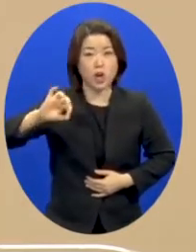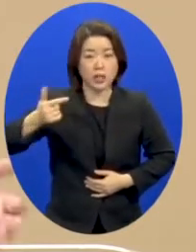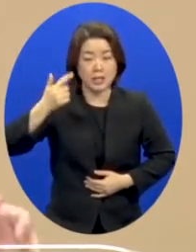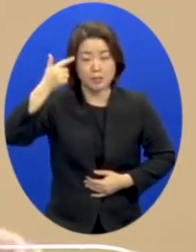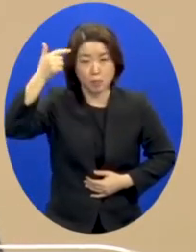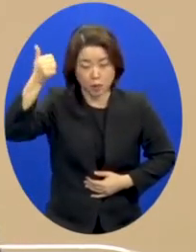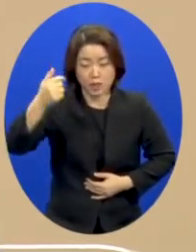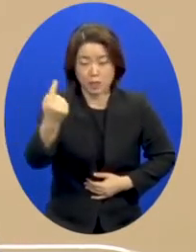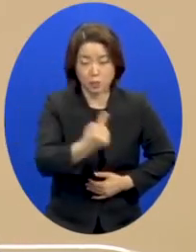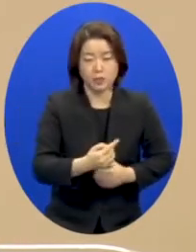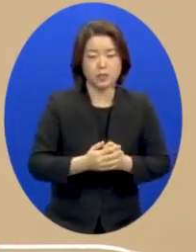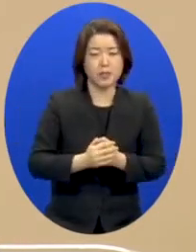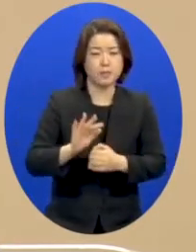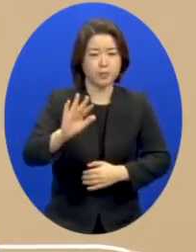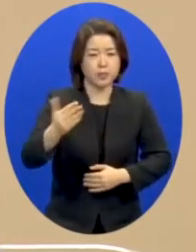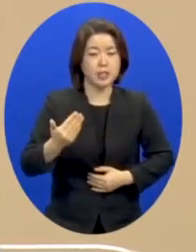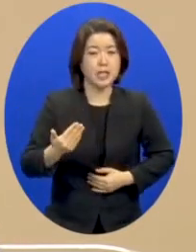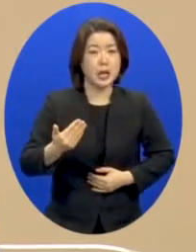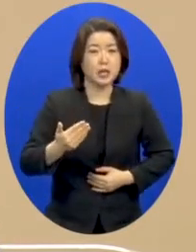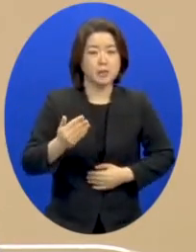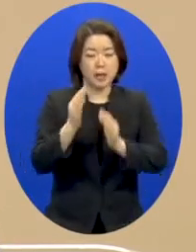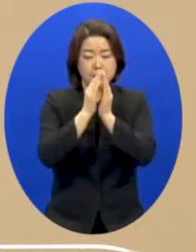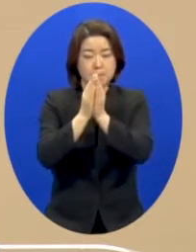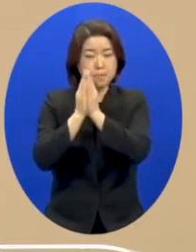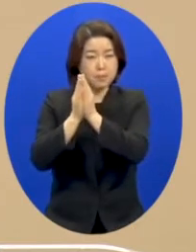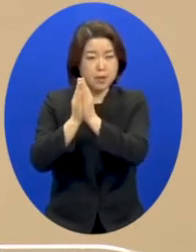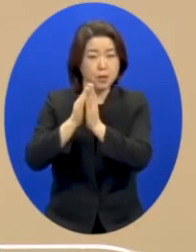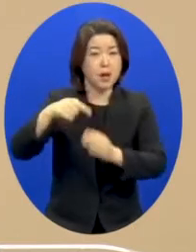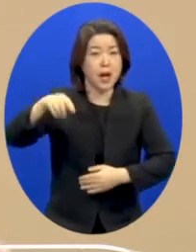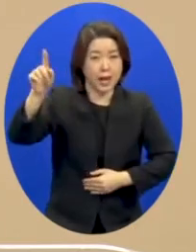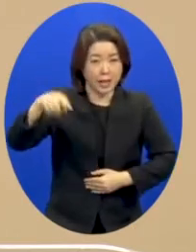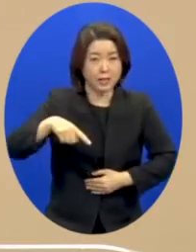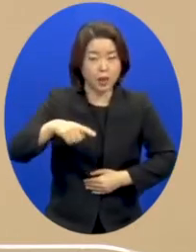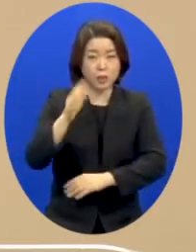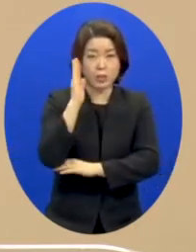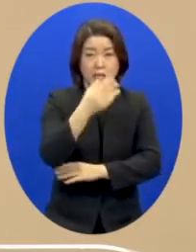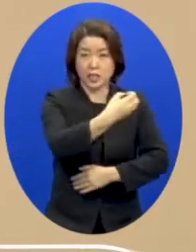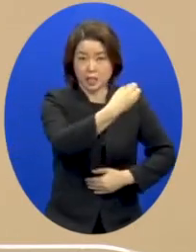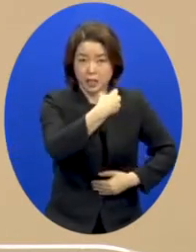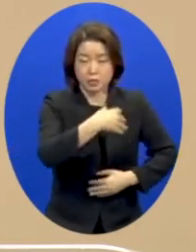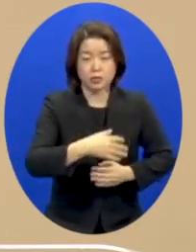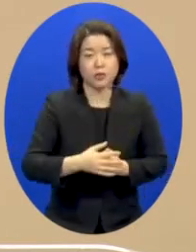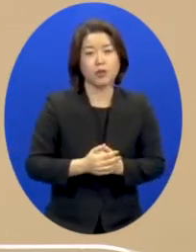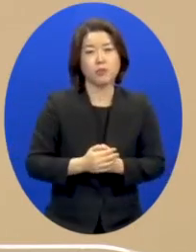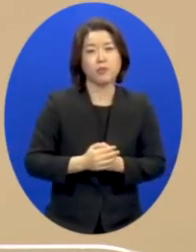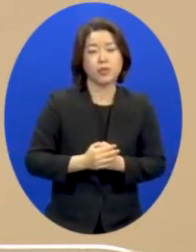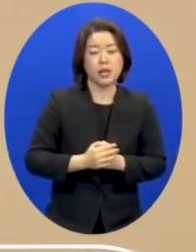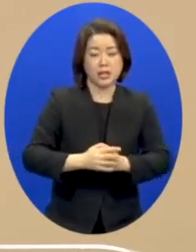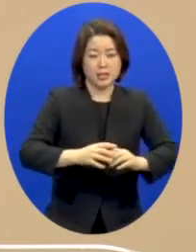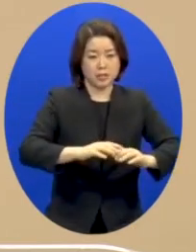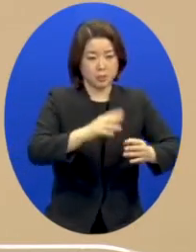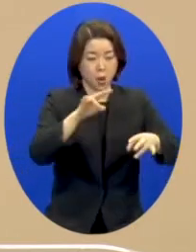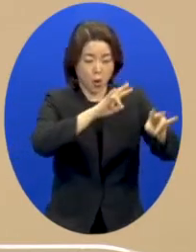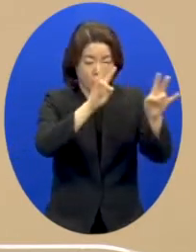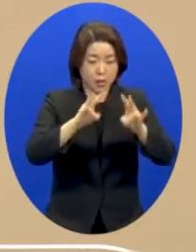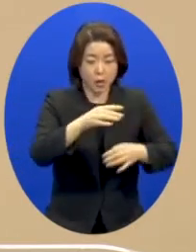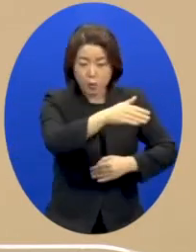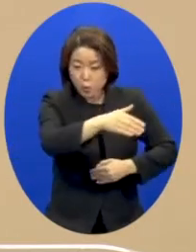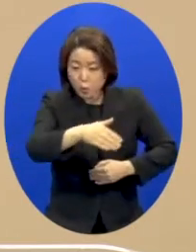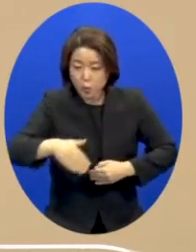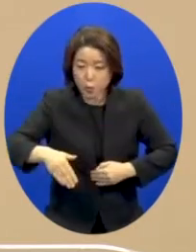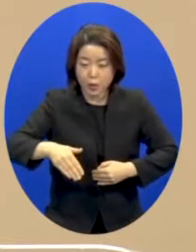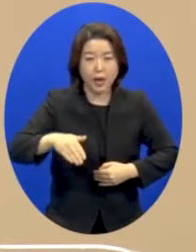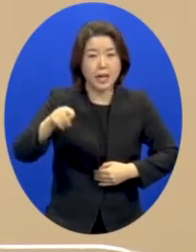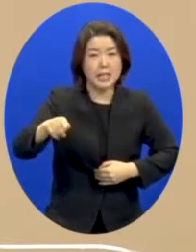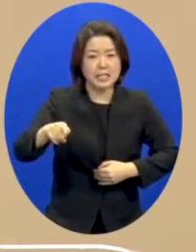미얀마를 다녀오신 이야기를 하시더라고요. 그 미얀마 난민들이 태국 국경 지역에 있습니다. 그